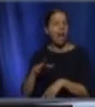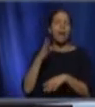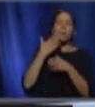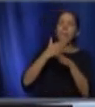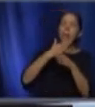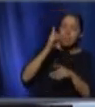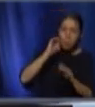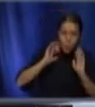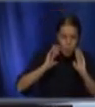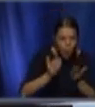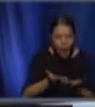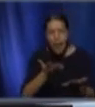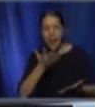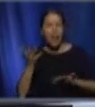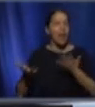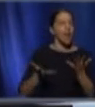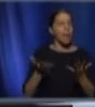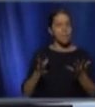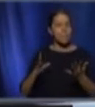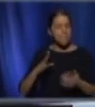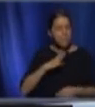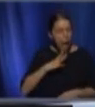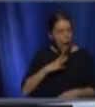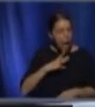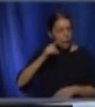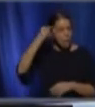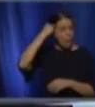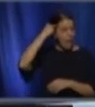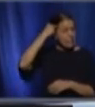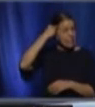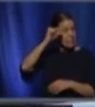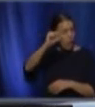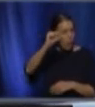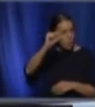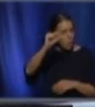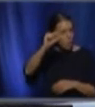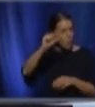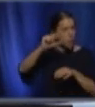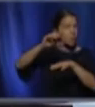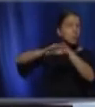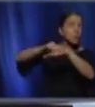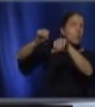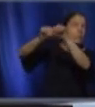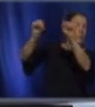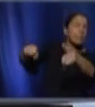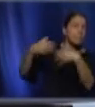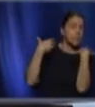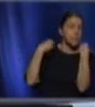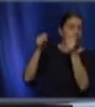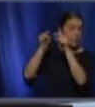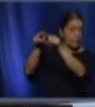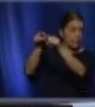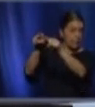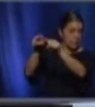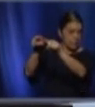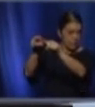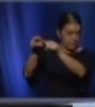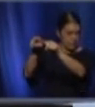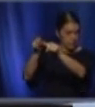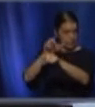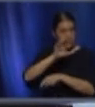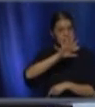santé qui est tellement fragile en ce moment que lorsqu'on roule à peu près à 550 hospitalisations cette